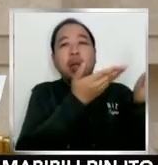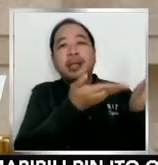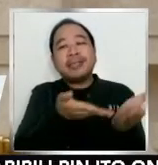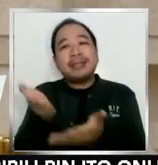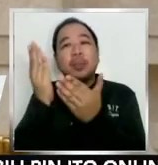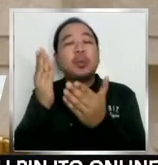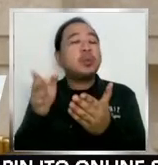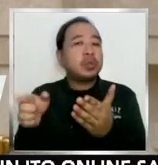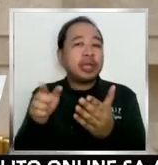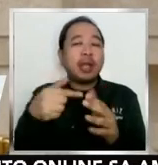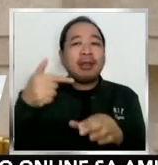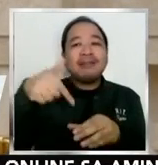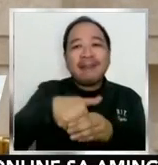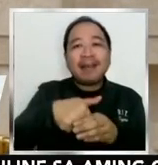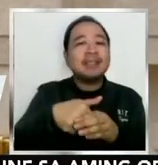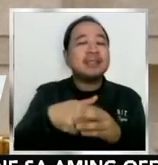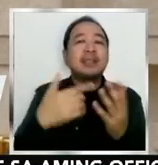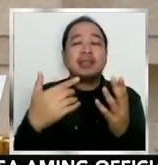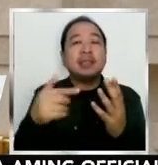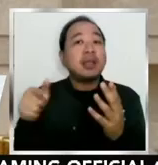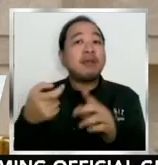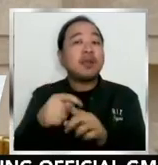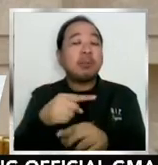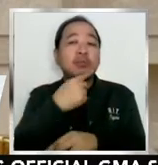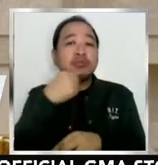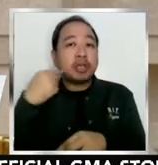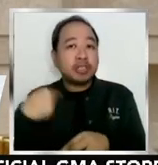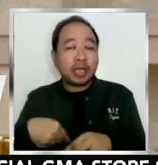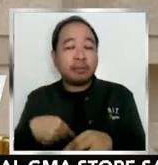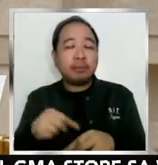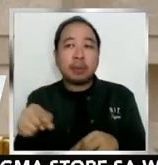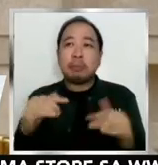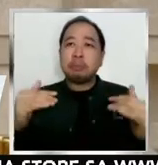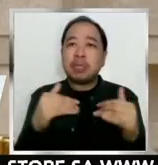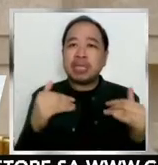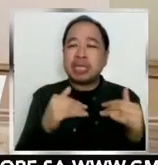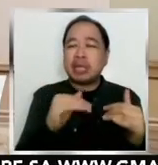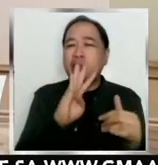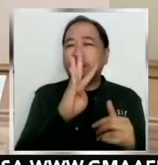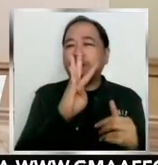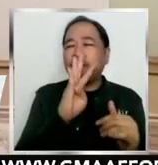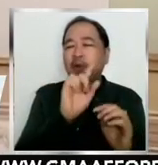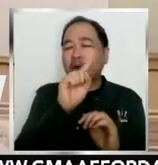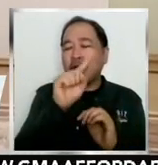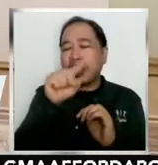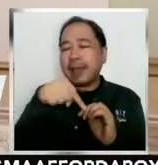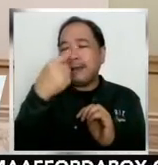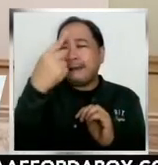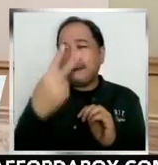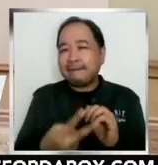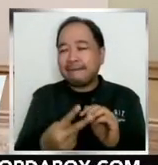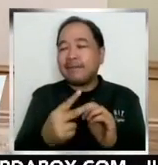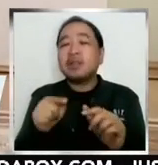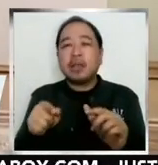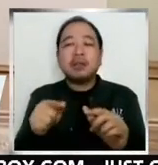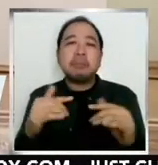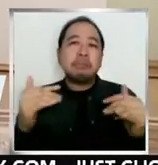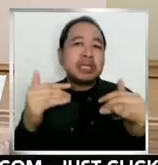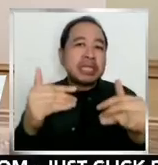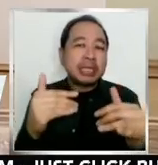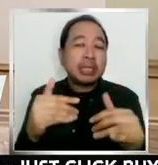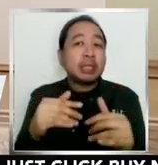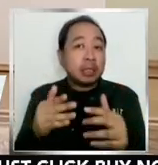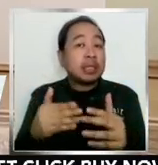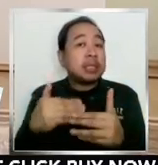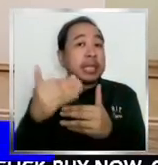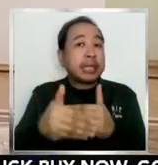Russia. Tumagal ng halos 4:15 oras ang informal meeting ng dalawang pinuno na susundan ng formal na